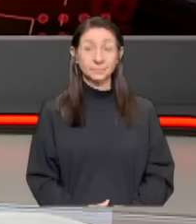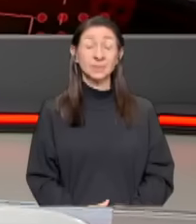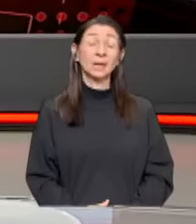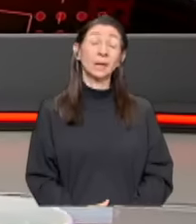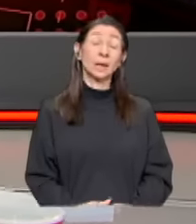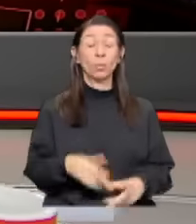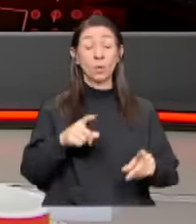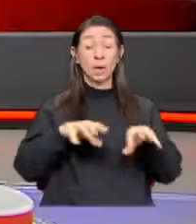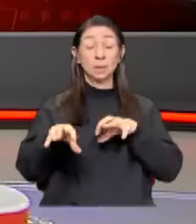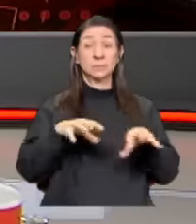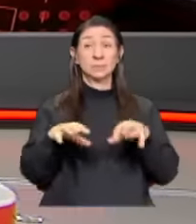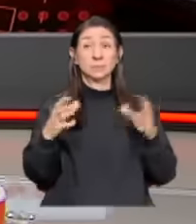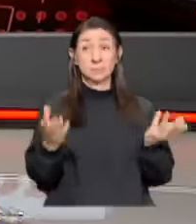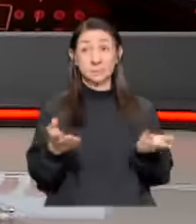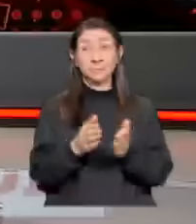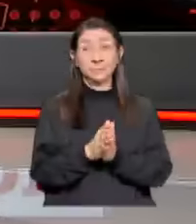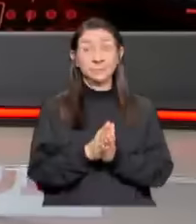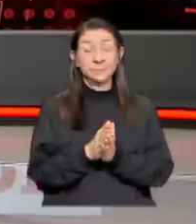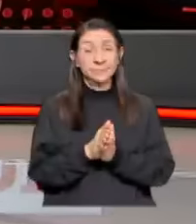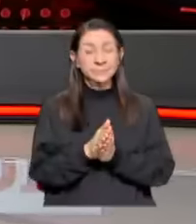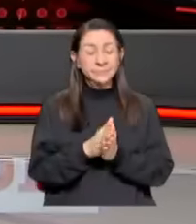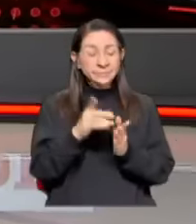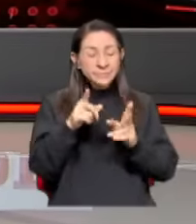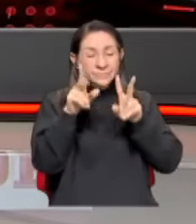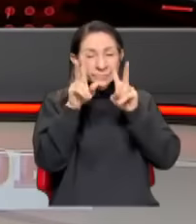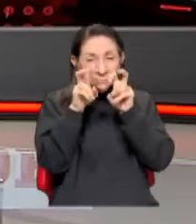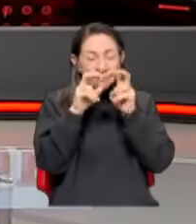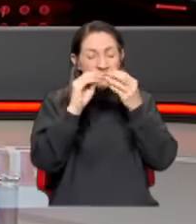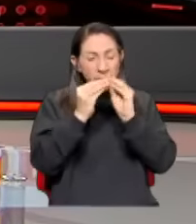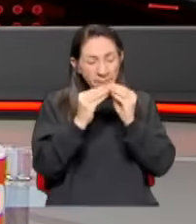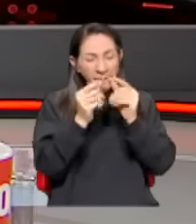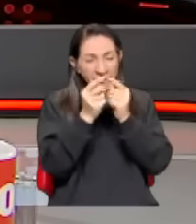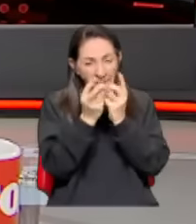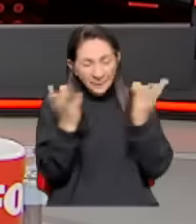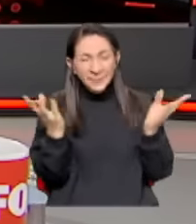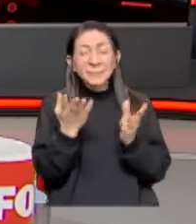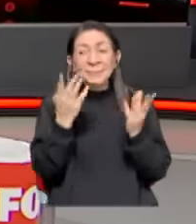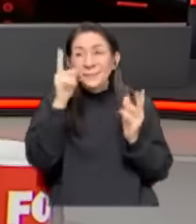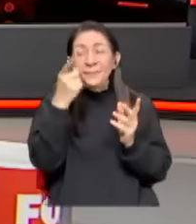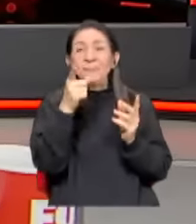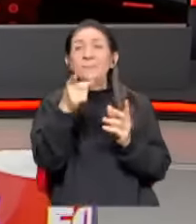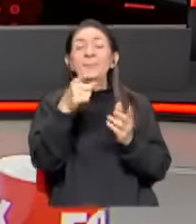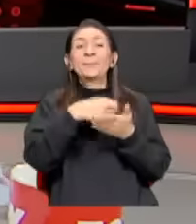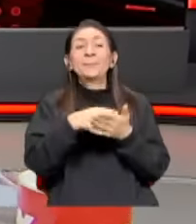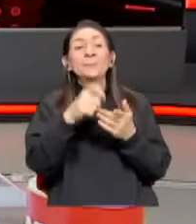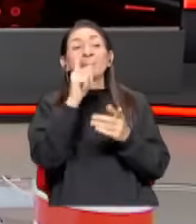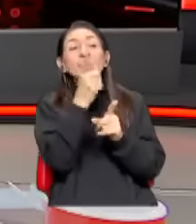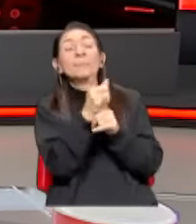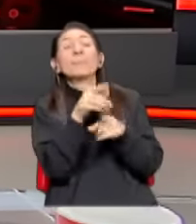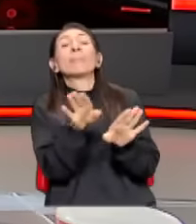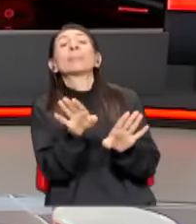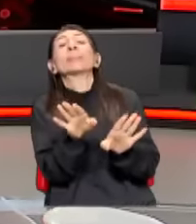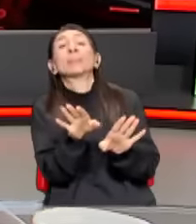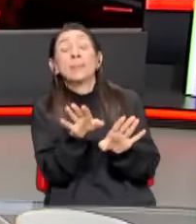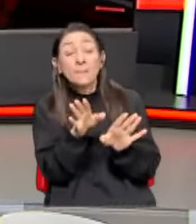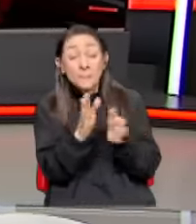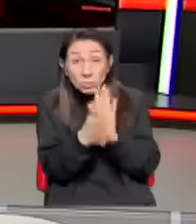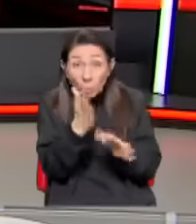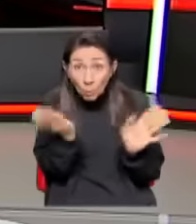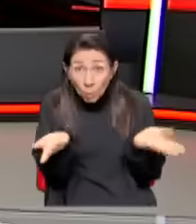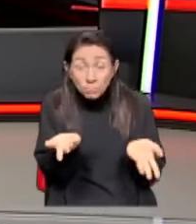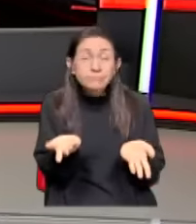Bu ayrımcılık tabii, bu meseleler, bu sorunlar sadece böyle maaşta falan sürmüyor. Bitiyor